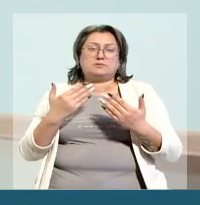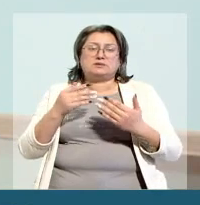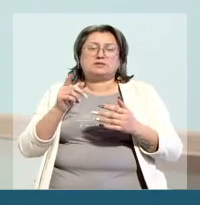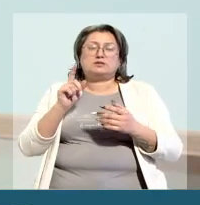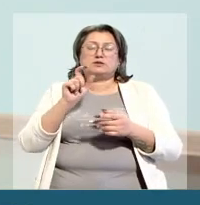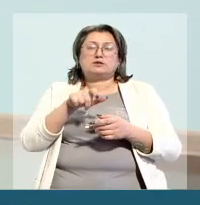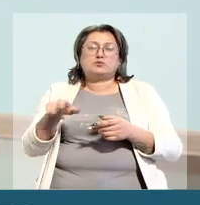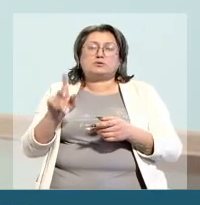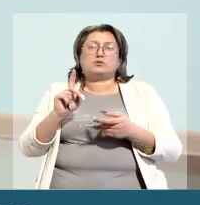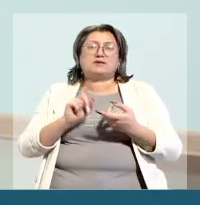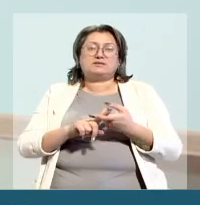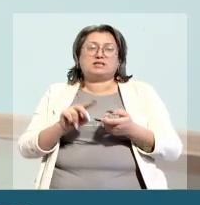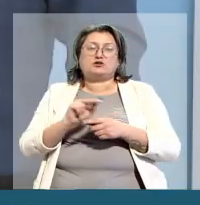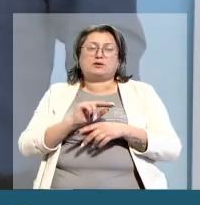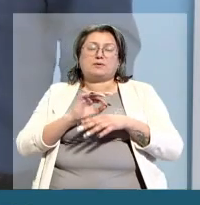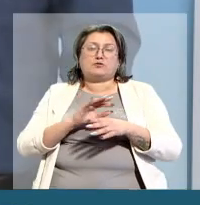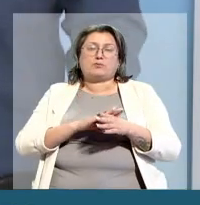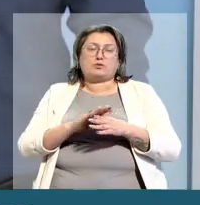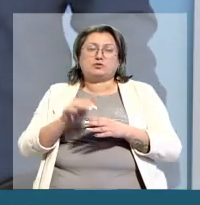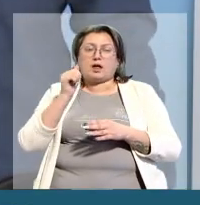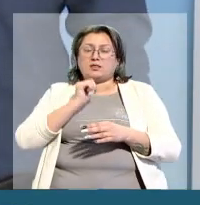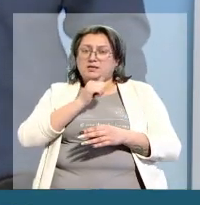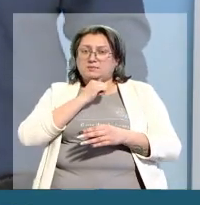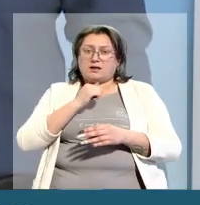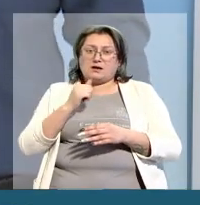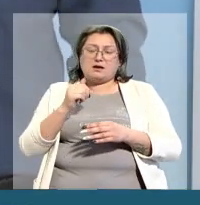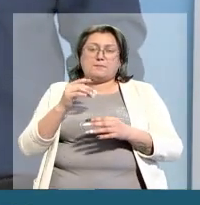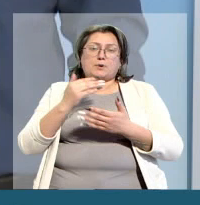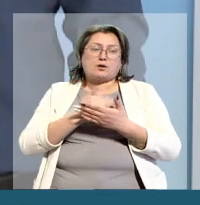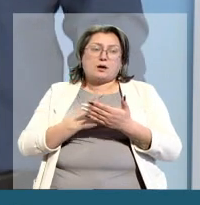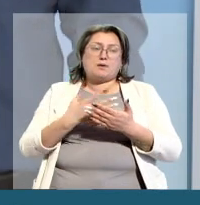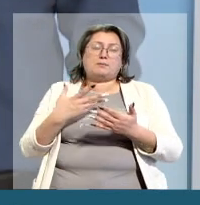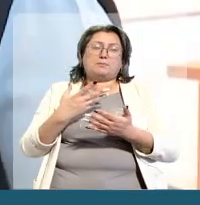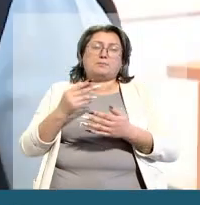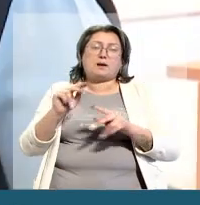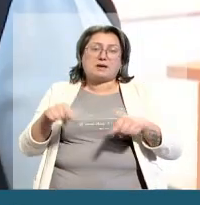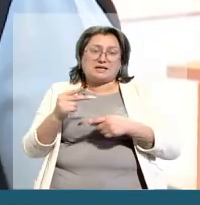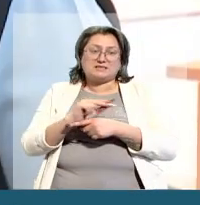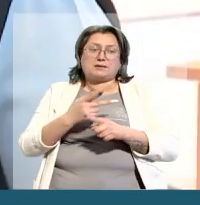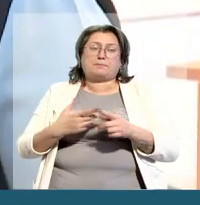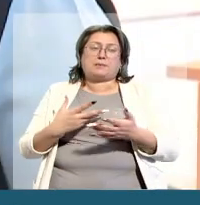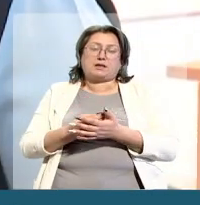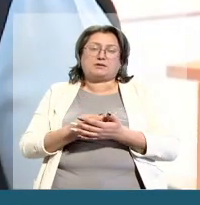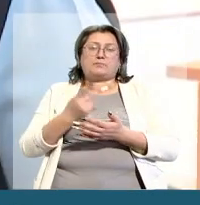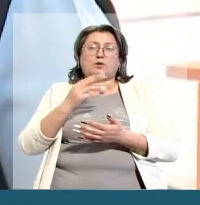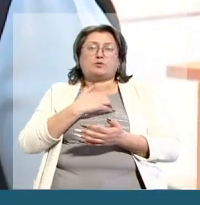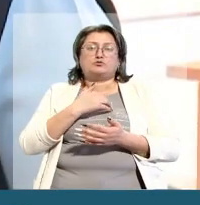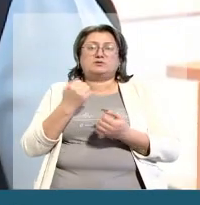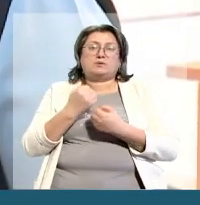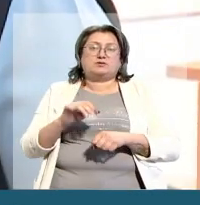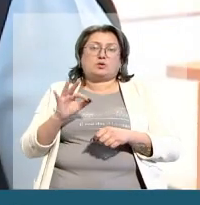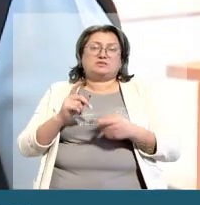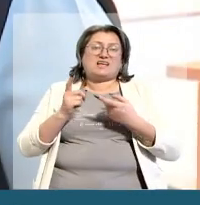болады. Ем-дом шаралары толықтай анонимді өтеді. Оңалту бағдарламасы ақылы негізде, десе де тәуелділіктен арылуды мақсат ететіндер үшін